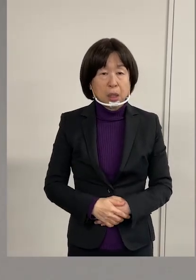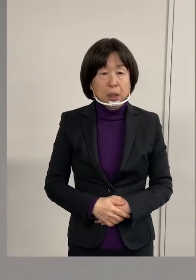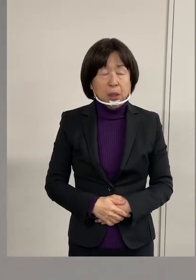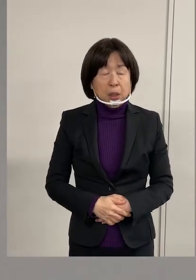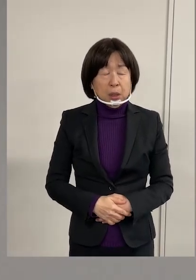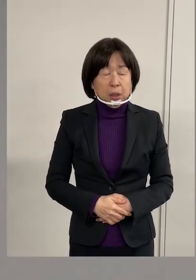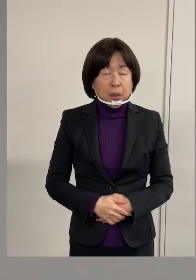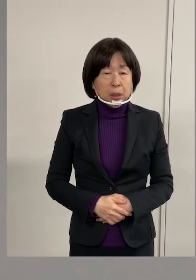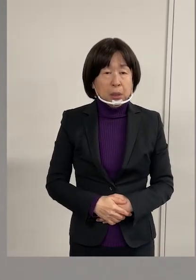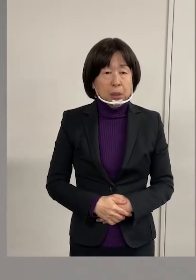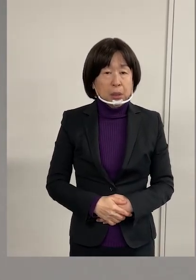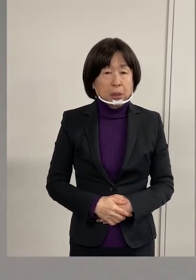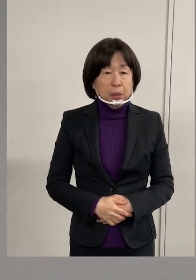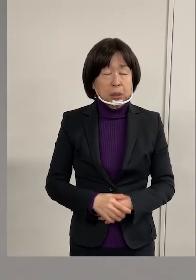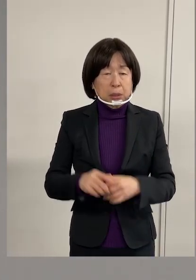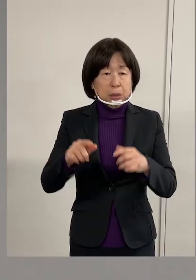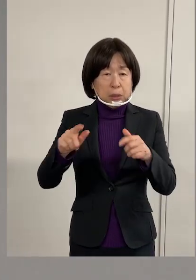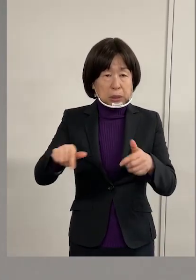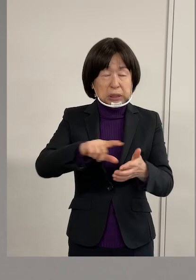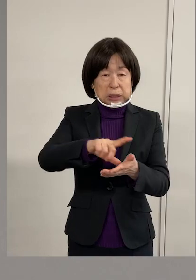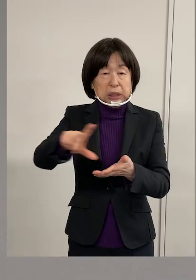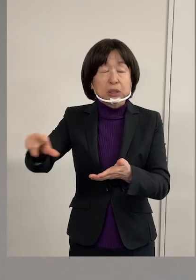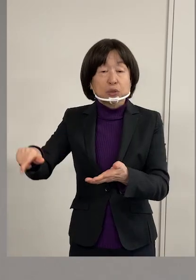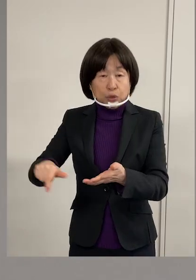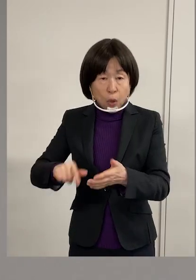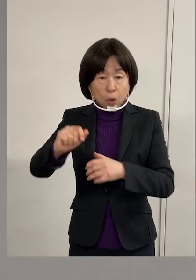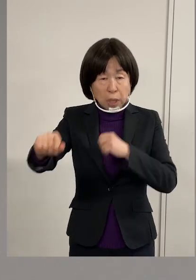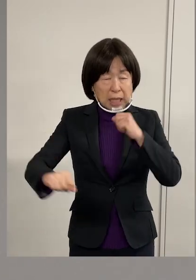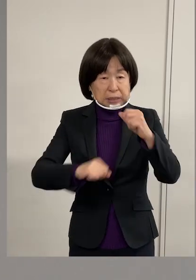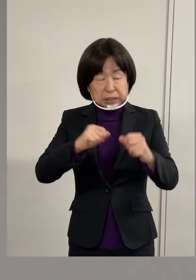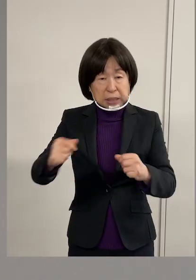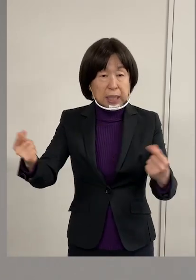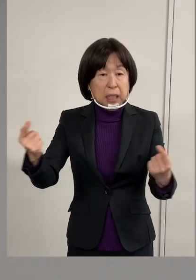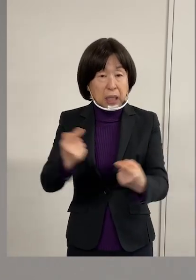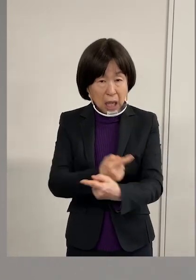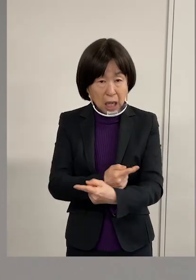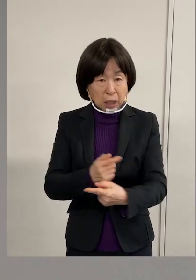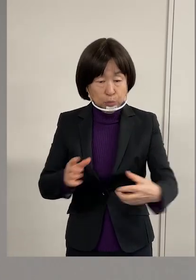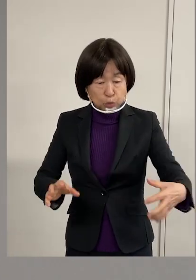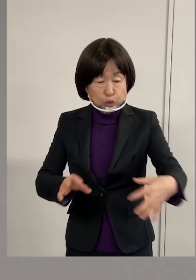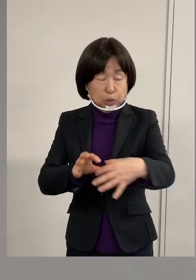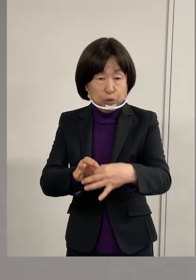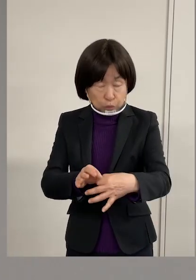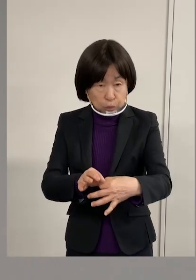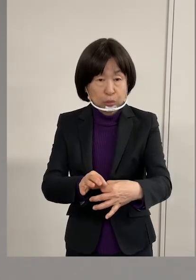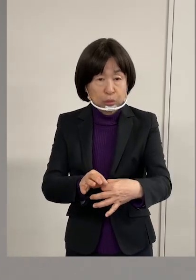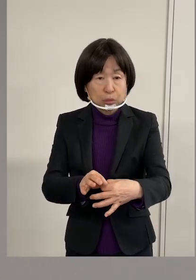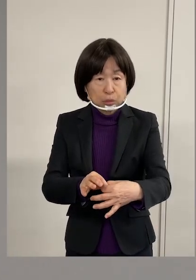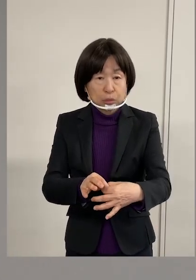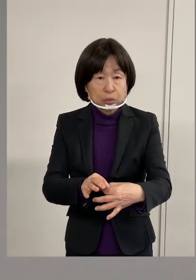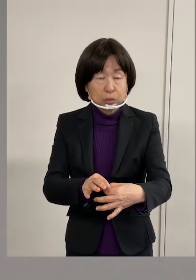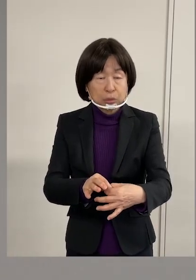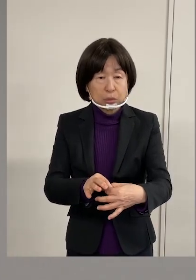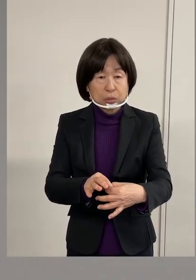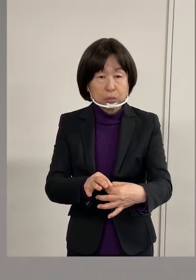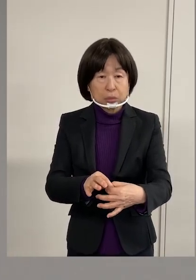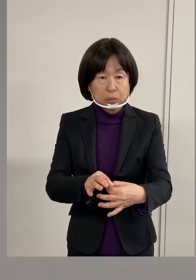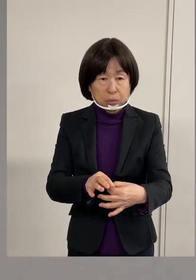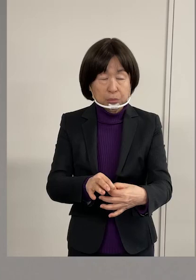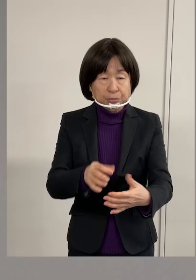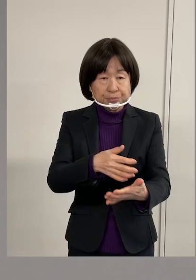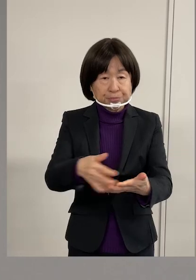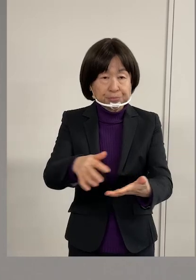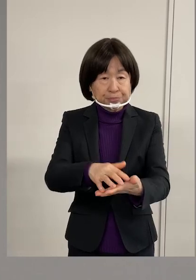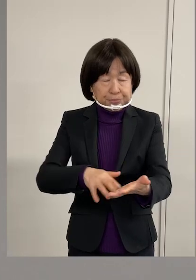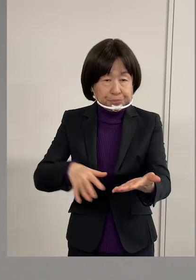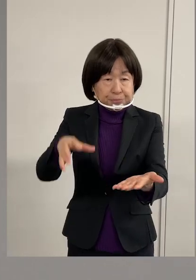の文言は入れてます。で、もともと、西基地の部分につきましては、小